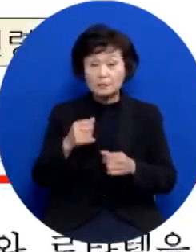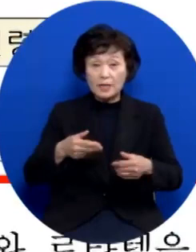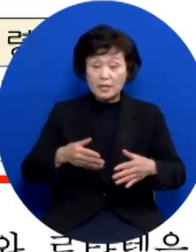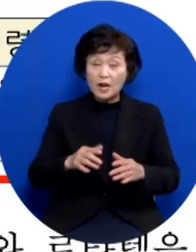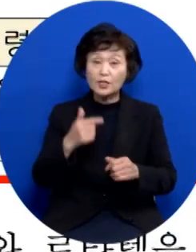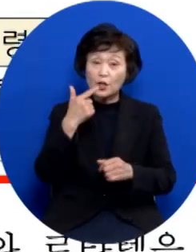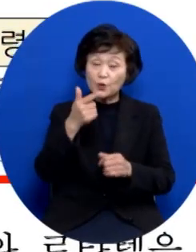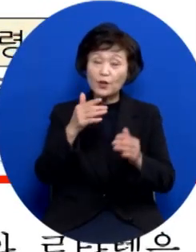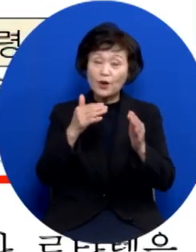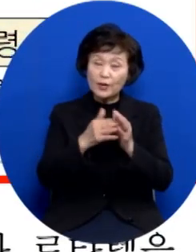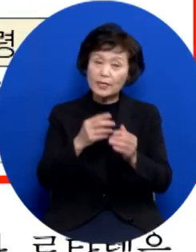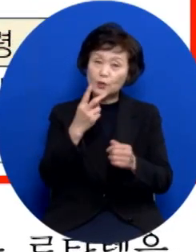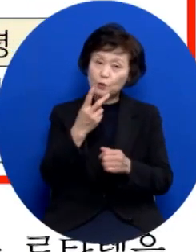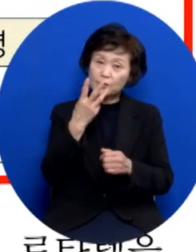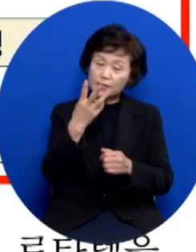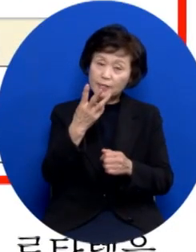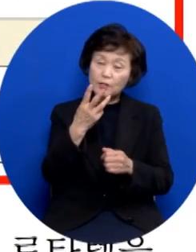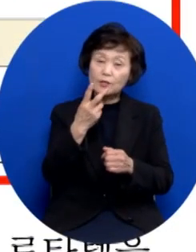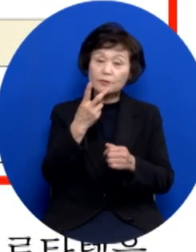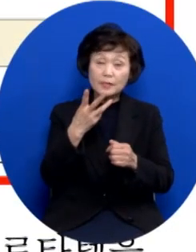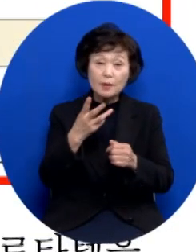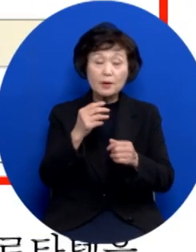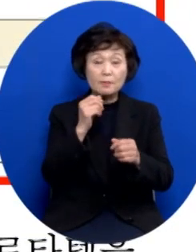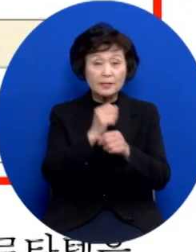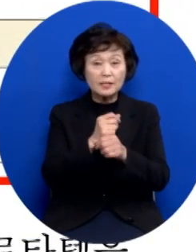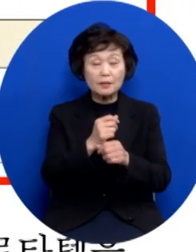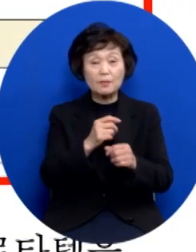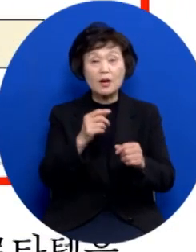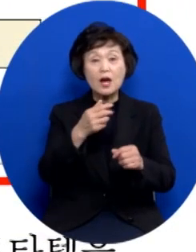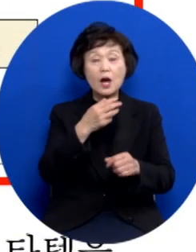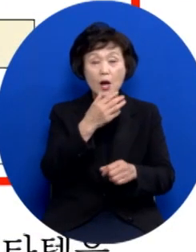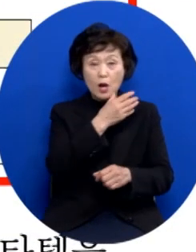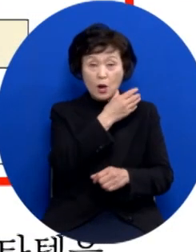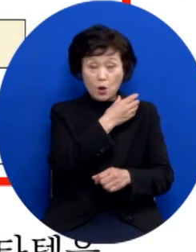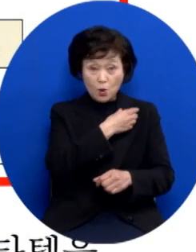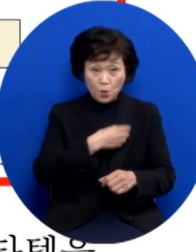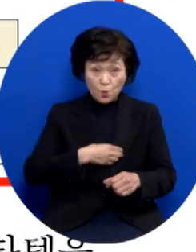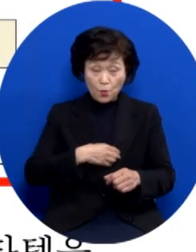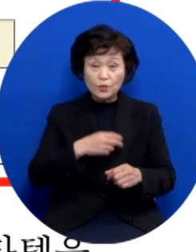2, 3회차를 맞춰야 하며 전국 위탁 의료기관과 보건소에서 접종할 수 있습니다.